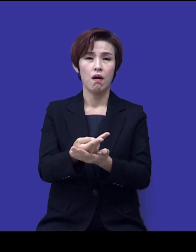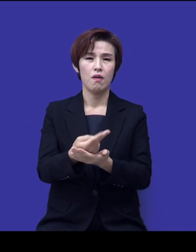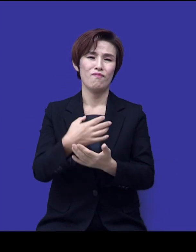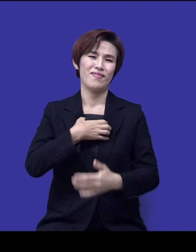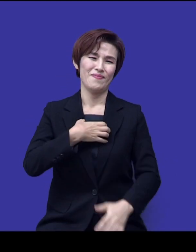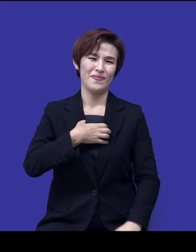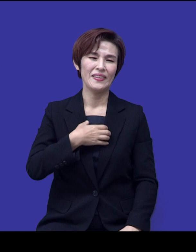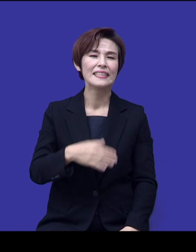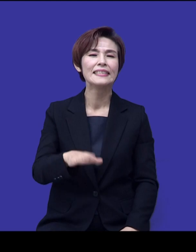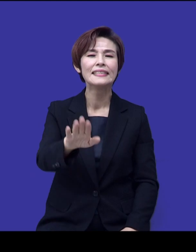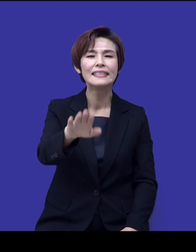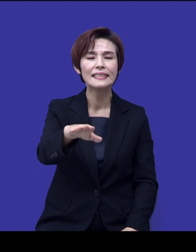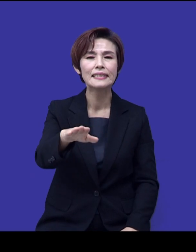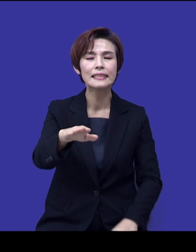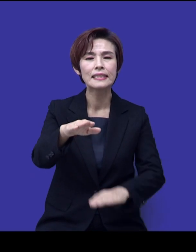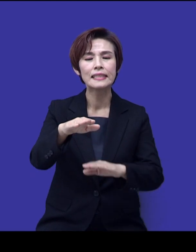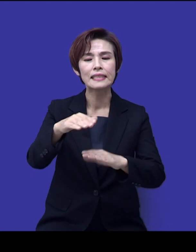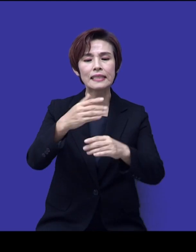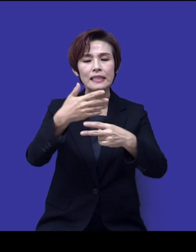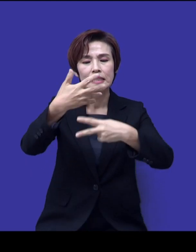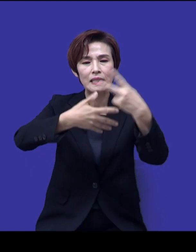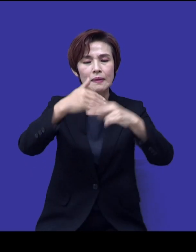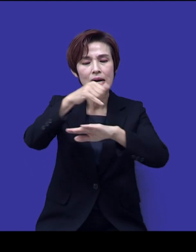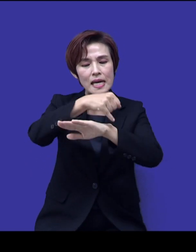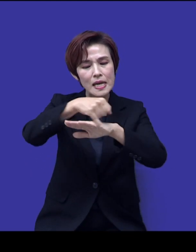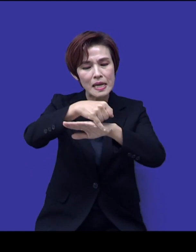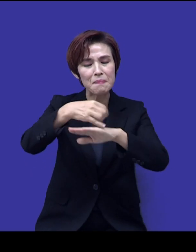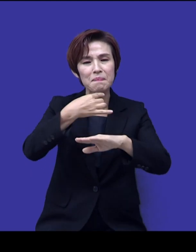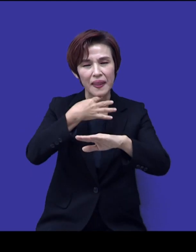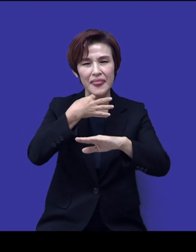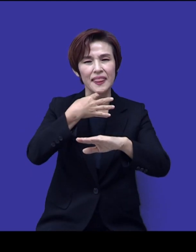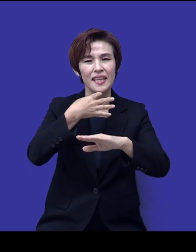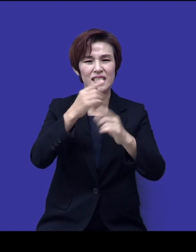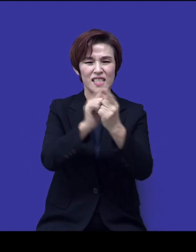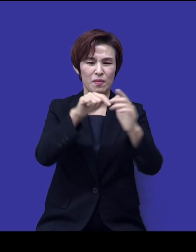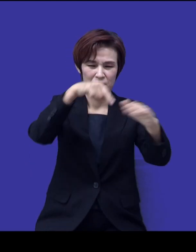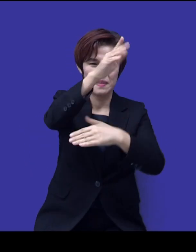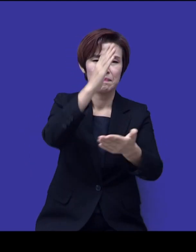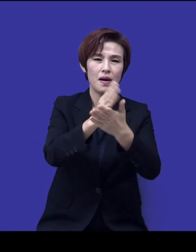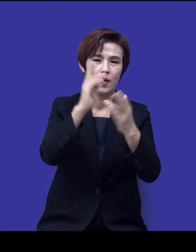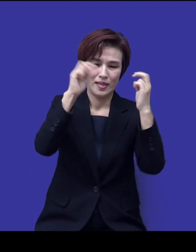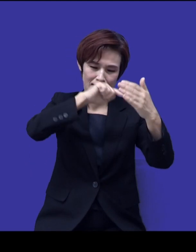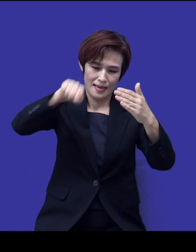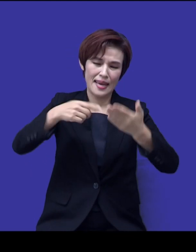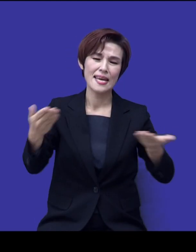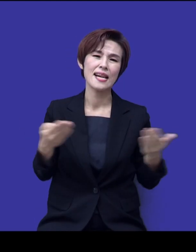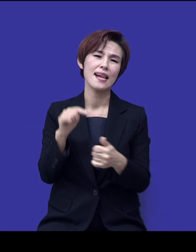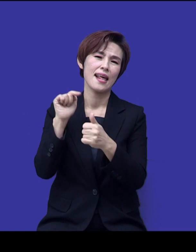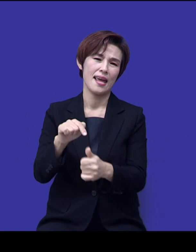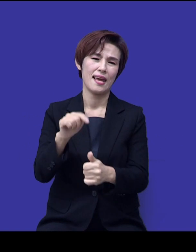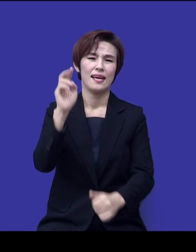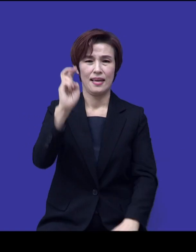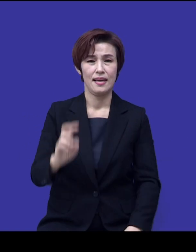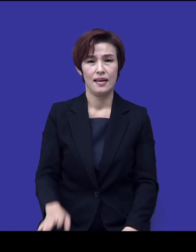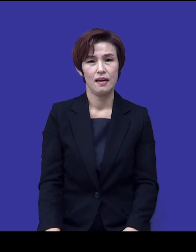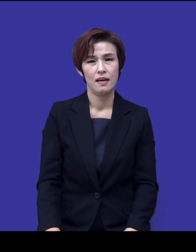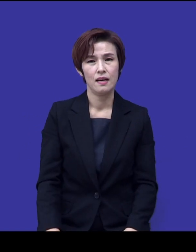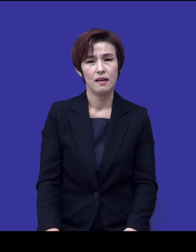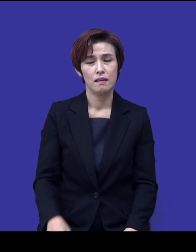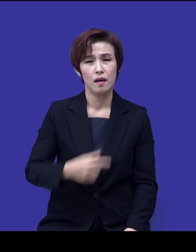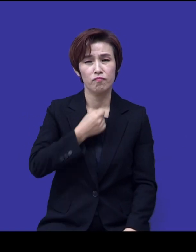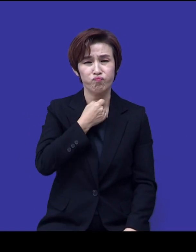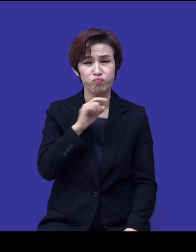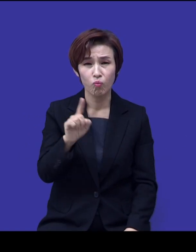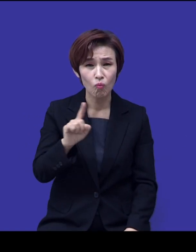적당히 드라마 기획일이나 해. 현장에서 뛰는 거 말고 그냥 내근을 해. 이런 식이었던 것 같아요. 네. 근데 마음속으로는